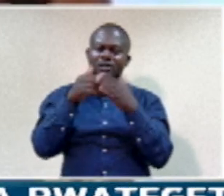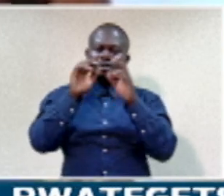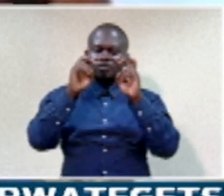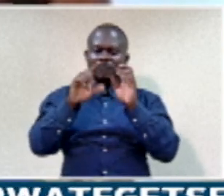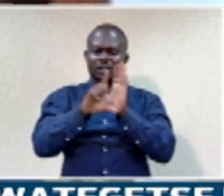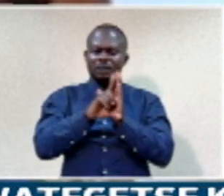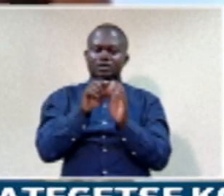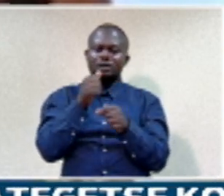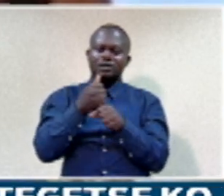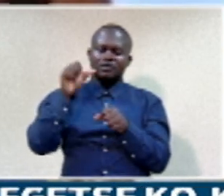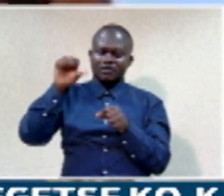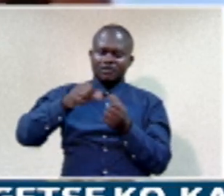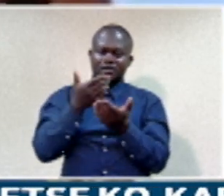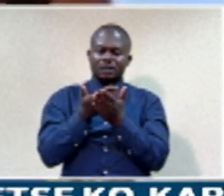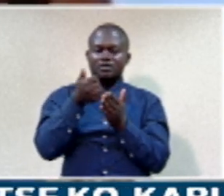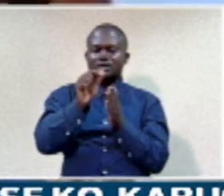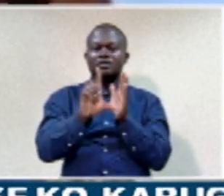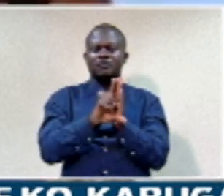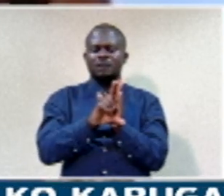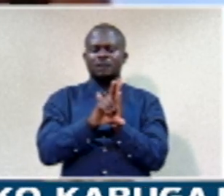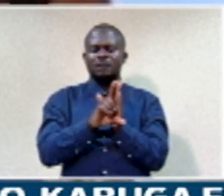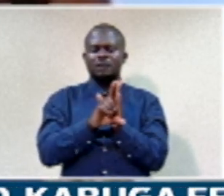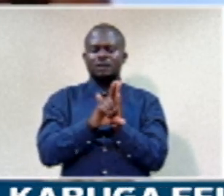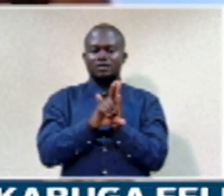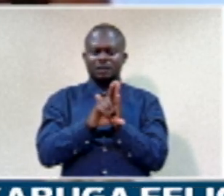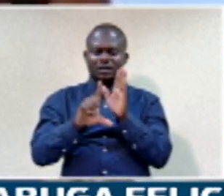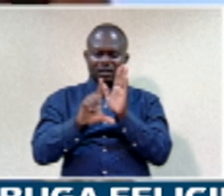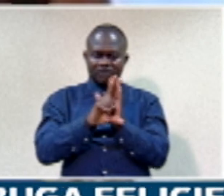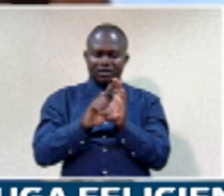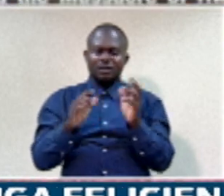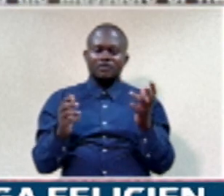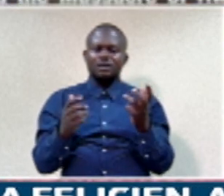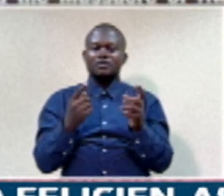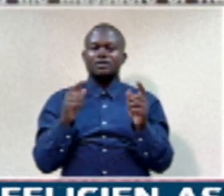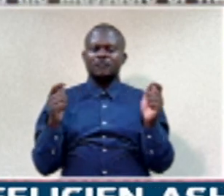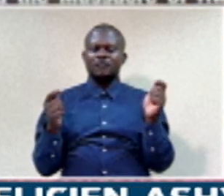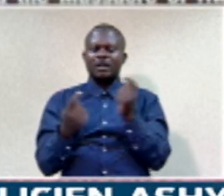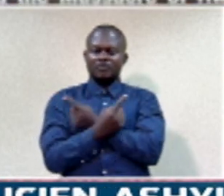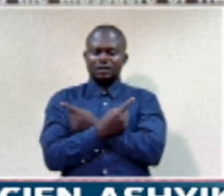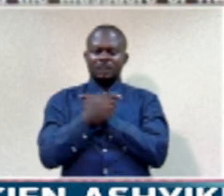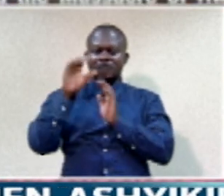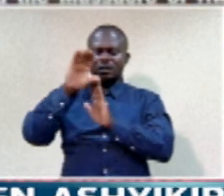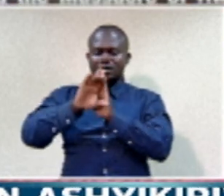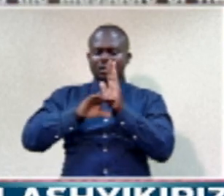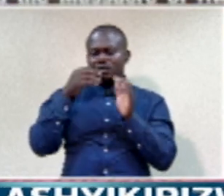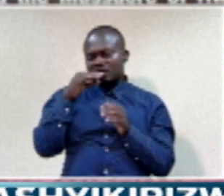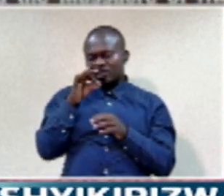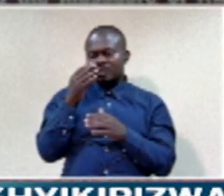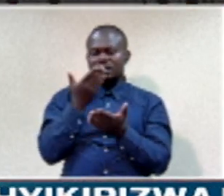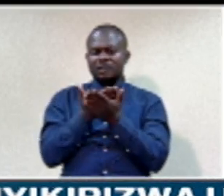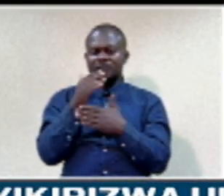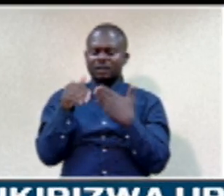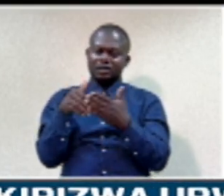rikoze nabi, agasaba yuko iryo tegeko akavuga ko iryo tegeko rinyuranyije n'itegeko nshinga ry'Ubufaransa, agasaba